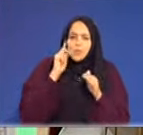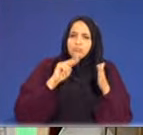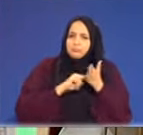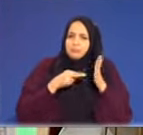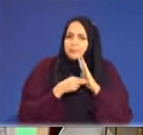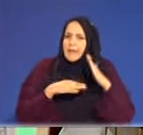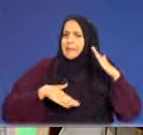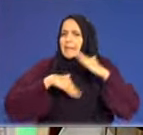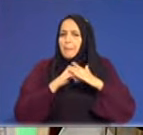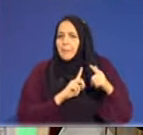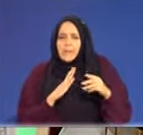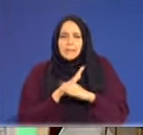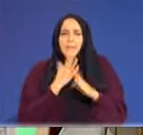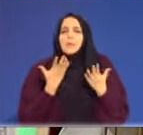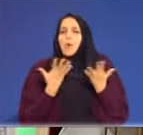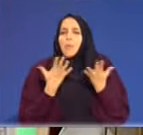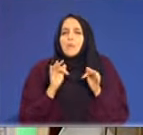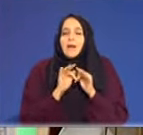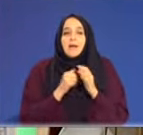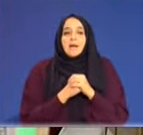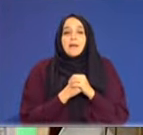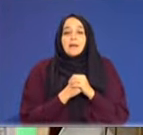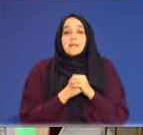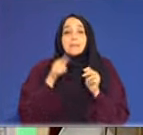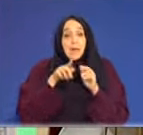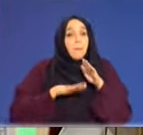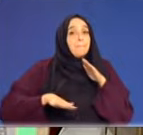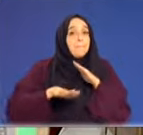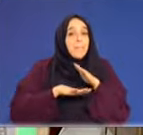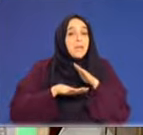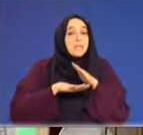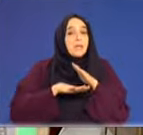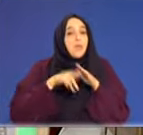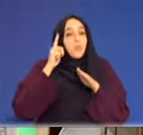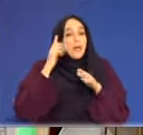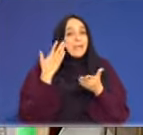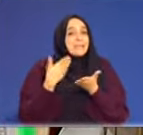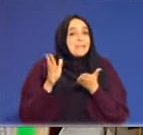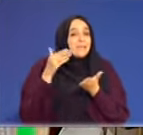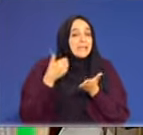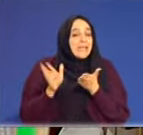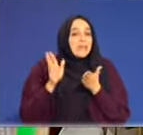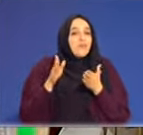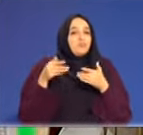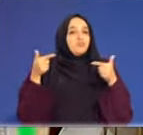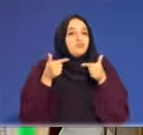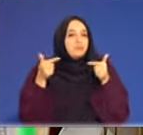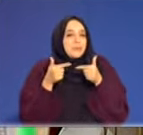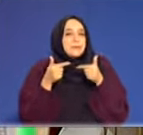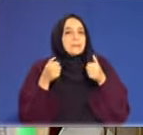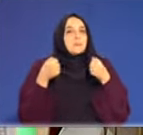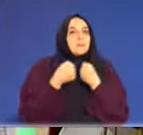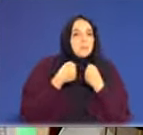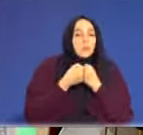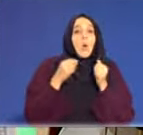بشكل واضح كأرضية أساسية، والتي تجنب حدوث خصومات بين الخصوم